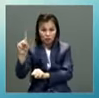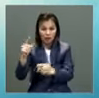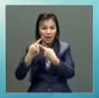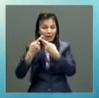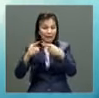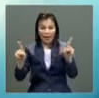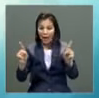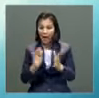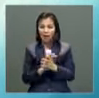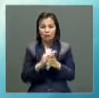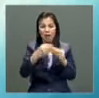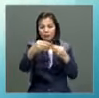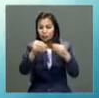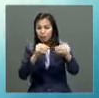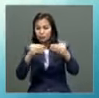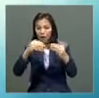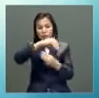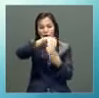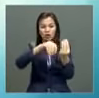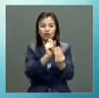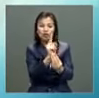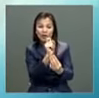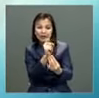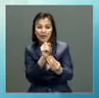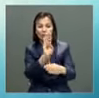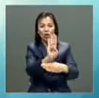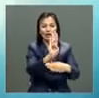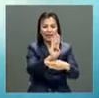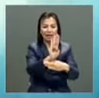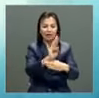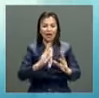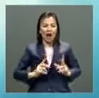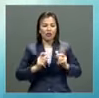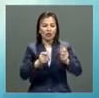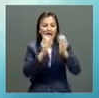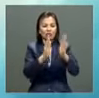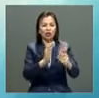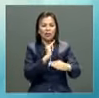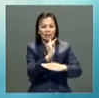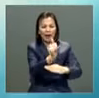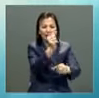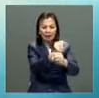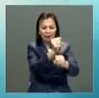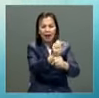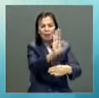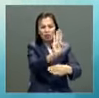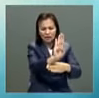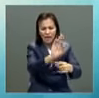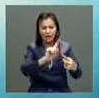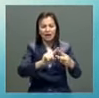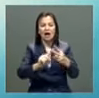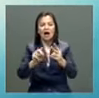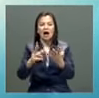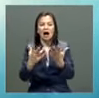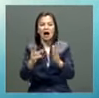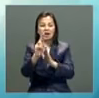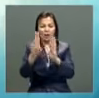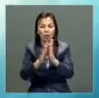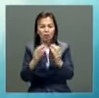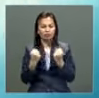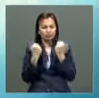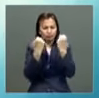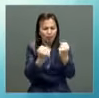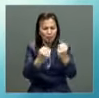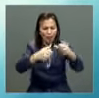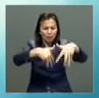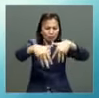การผ่อนคลายสำหรับธุรกิจต่างๆบริษัทต่างๆยังอนุญาตพนักงานไปทำงานอยู่ยังมีการใช้ระบบขนส่งมวลชนซึ่งมันแออั